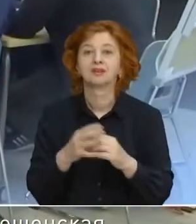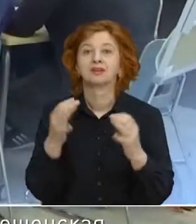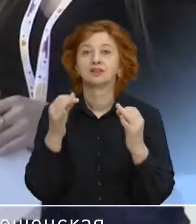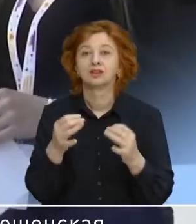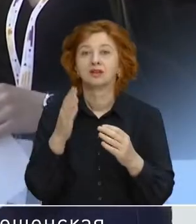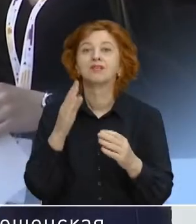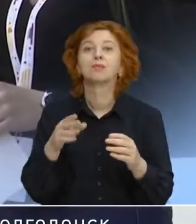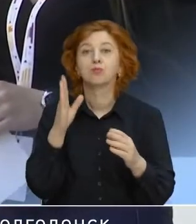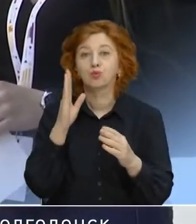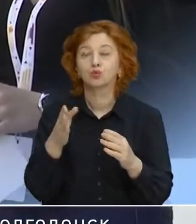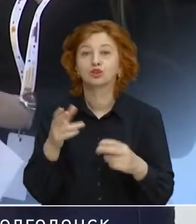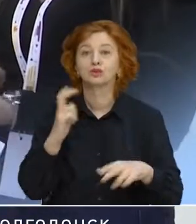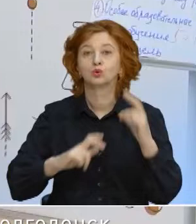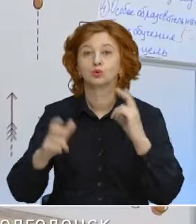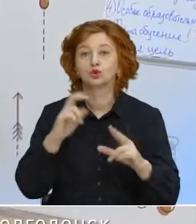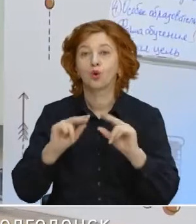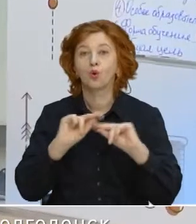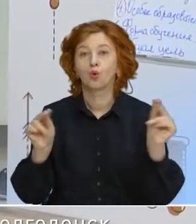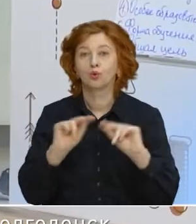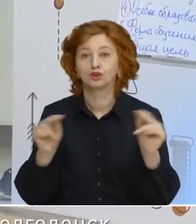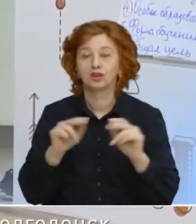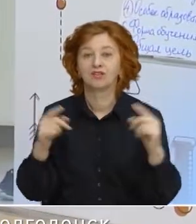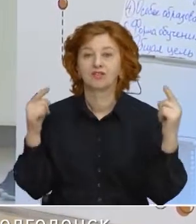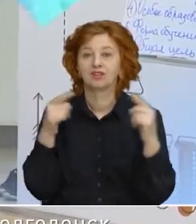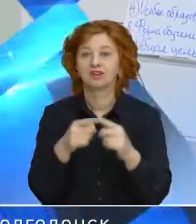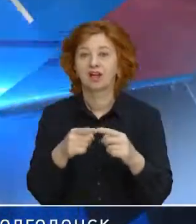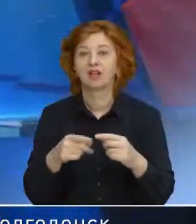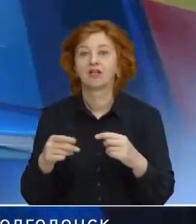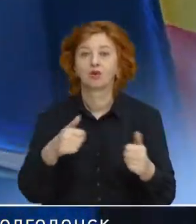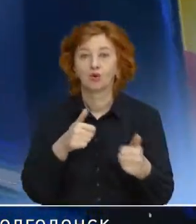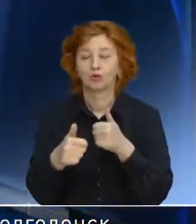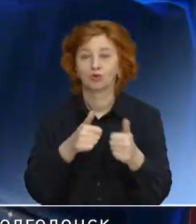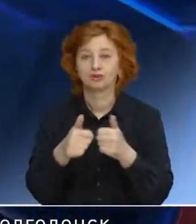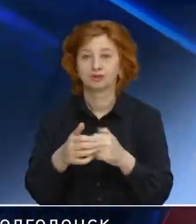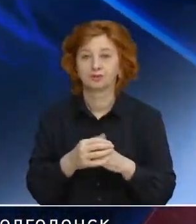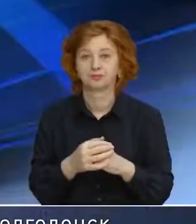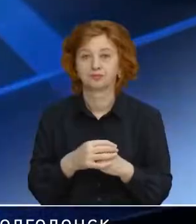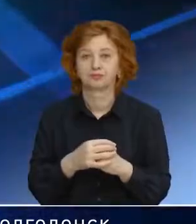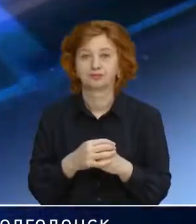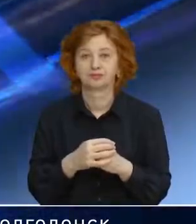Учителя будущего. Донские студенты прошли в финал всероссийского конкурса.